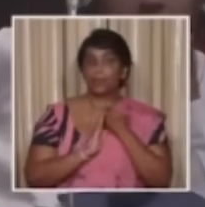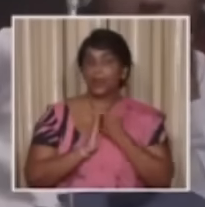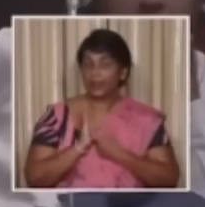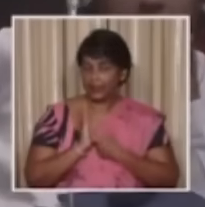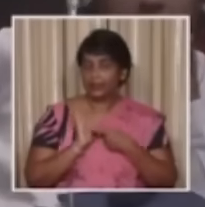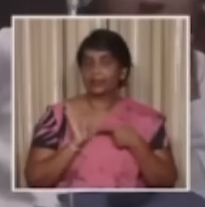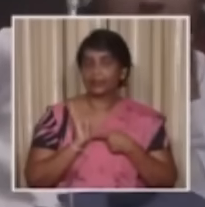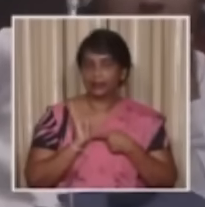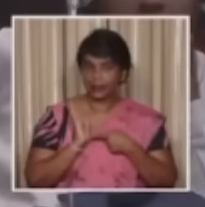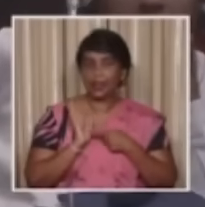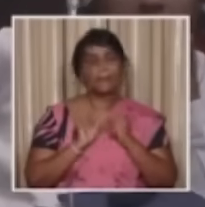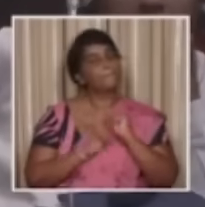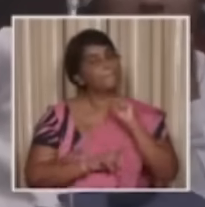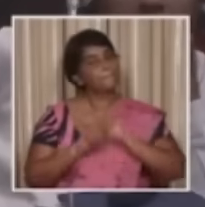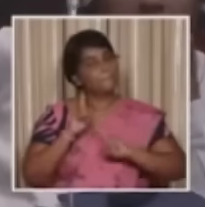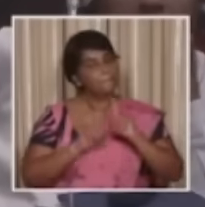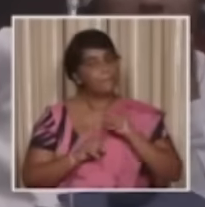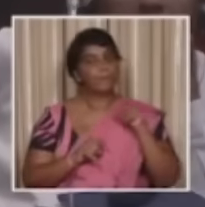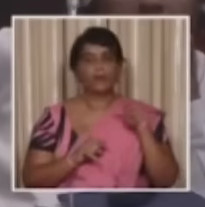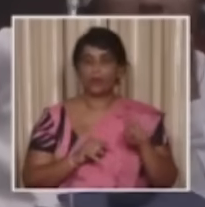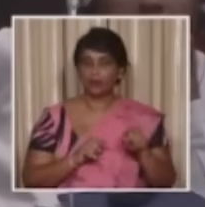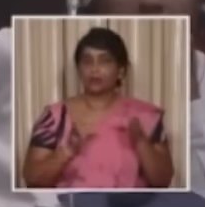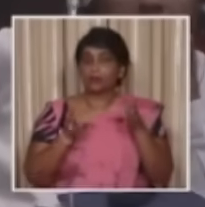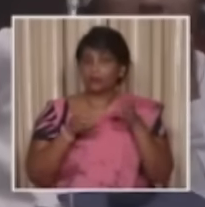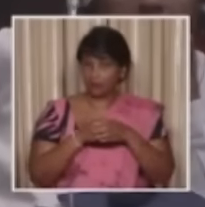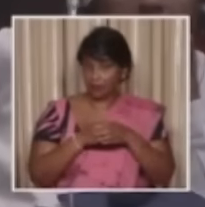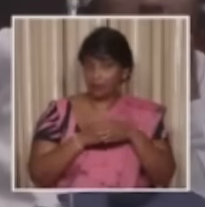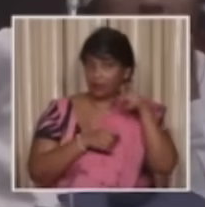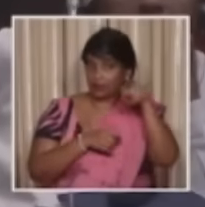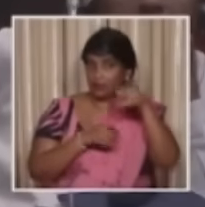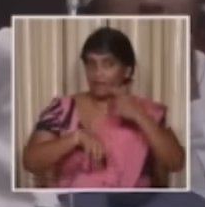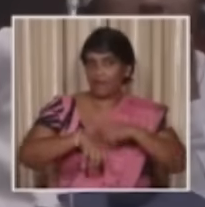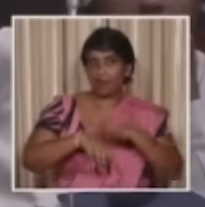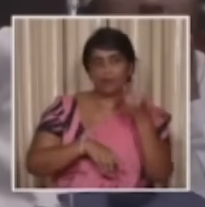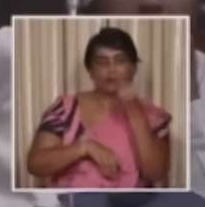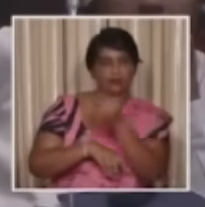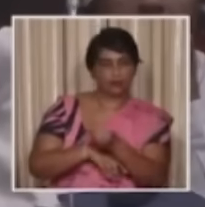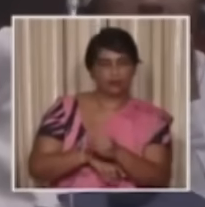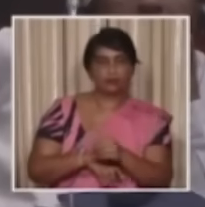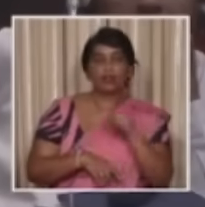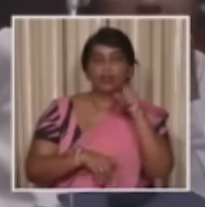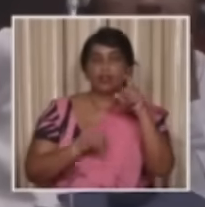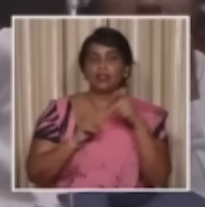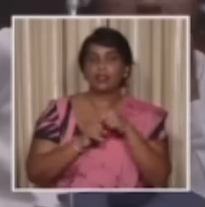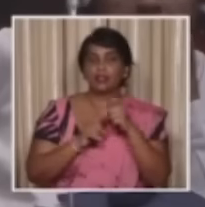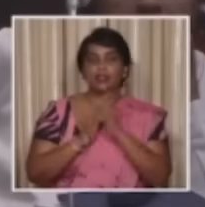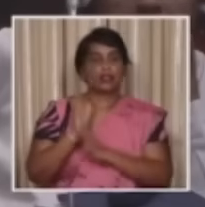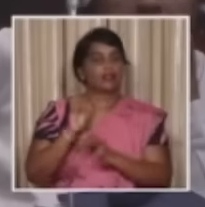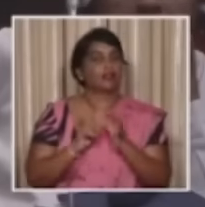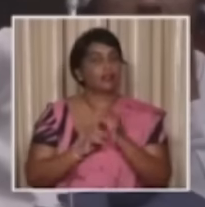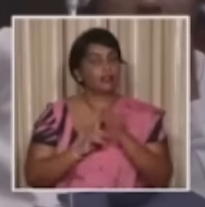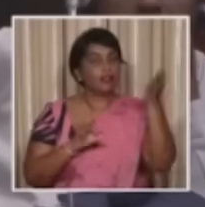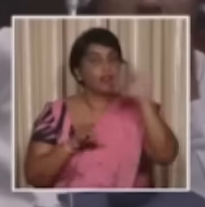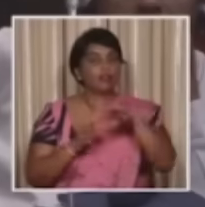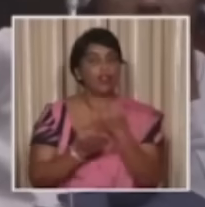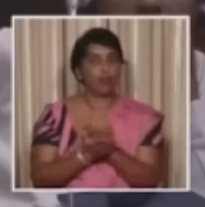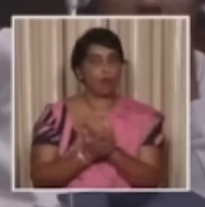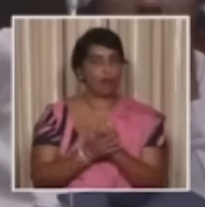තමයි පාර්ලිමේන්තුවේ එන පක්ෂයෙන් වෙලාව දෙන්න ඕන එතකොට දායතිරි ජාතිකර මන්ත්‍රීතුමාලා ආවේ